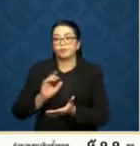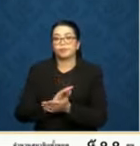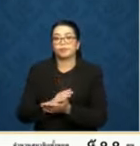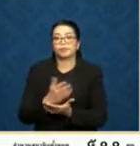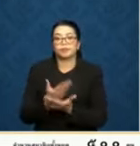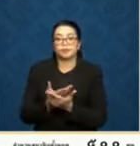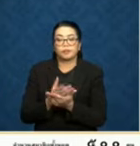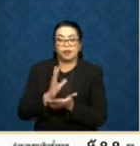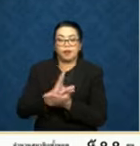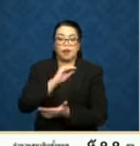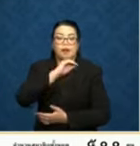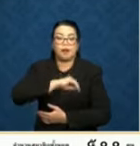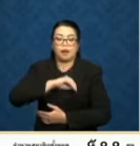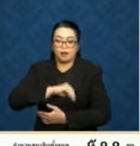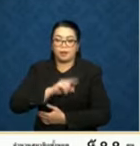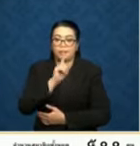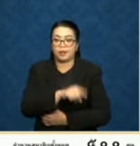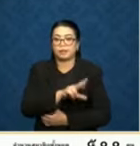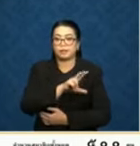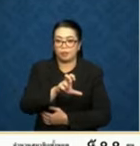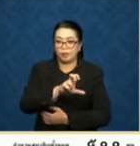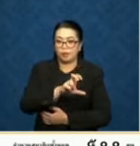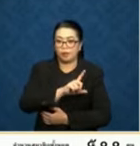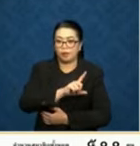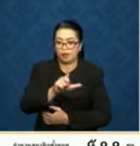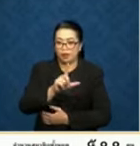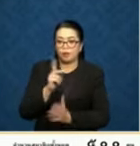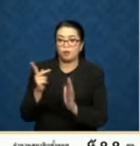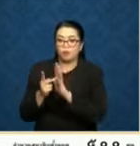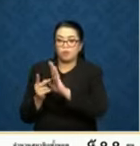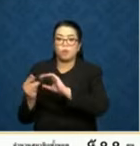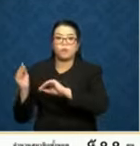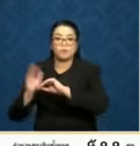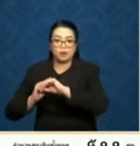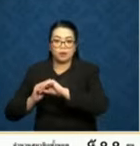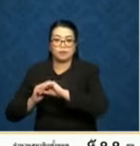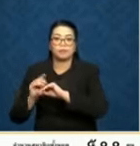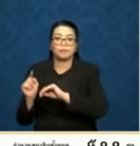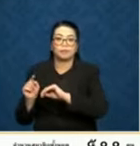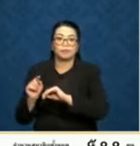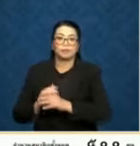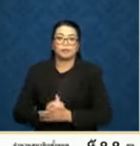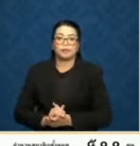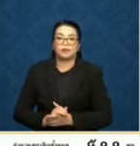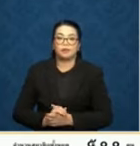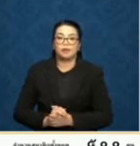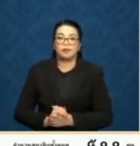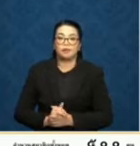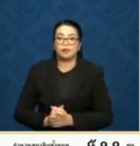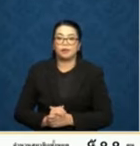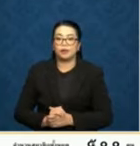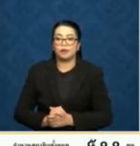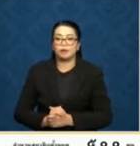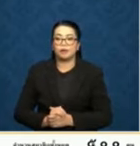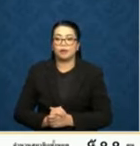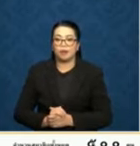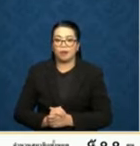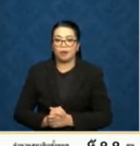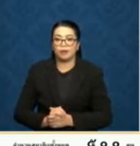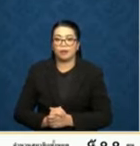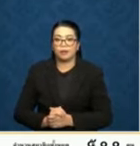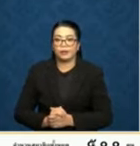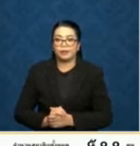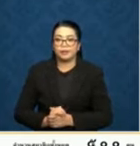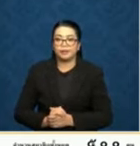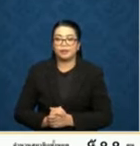มาจากรายได้ 1,300 ล้าน แล้วกจะตองกเพิ่มอีก 3,300้านาทแล้วกจะใช้จากเงินอท นุนอ 67